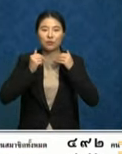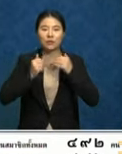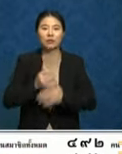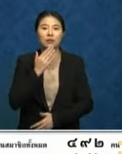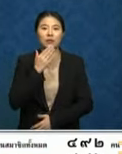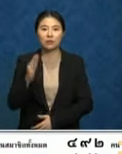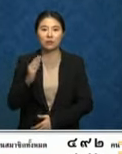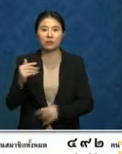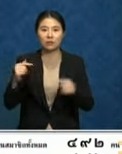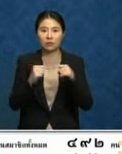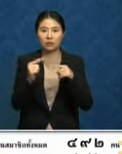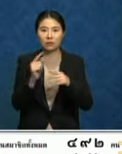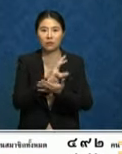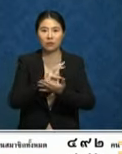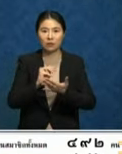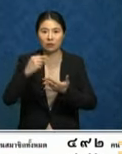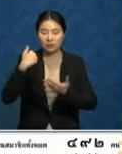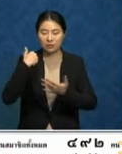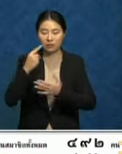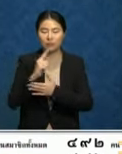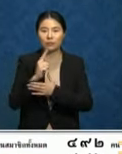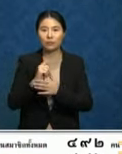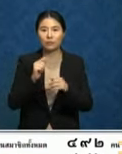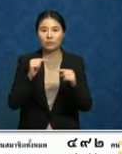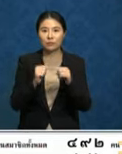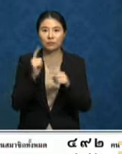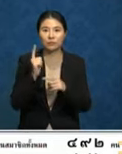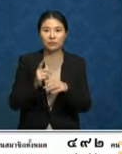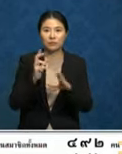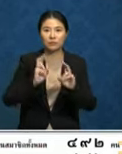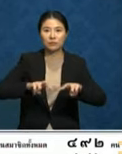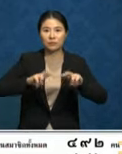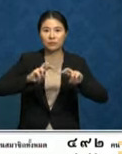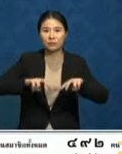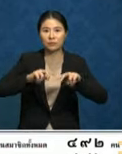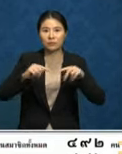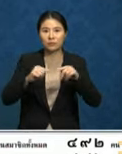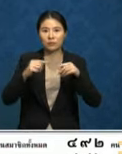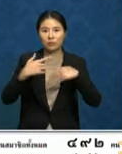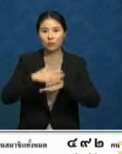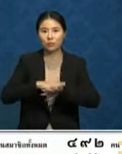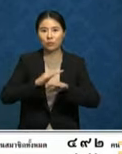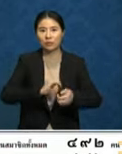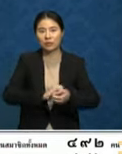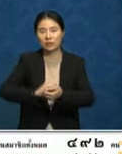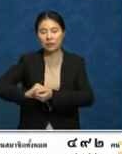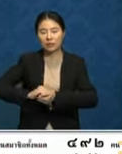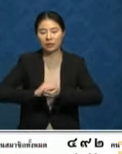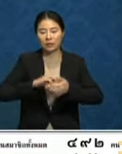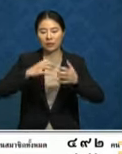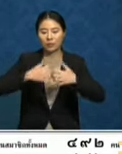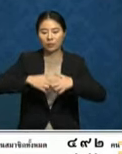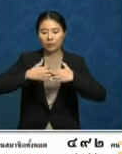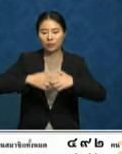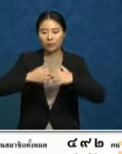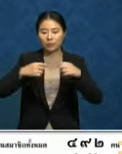4มหาวิทยาลัยควรทำการวิจัยร่วมกับภาคเอกชนและอุตสาหกรรมกำหนดให้ว่า